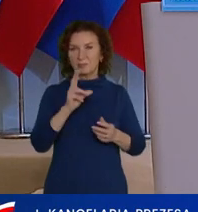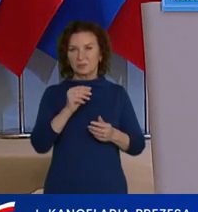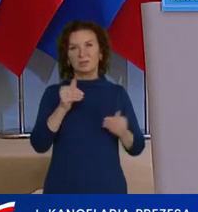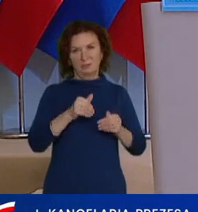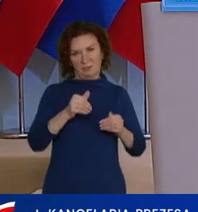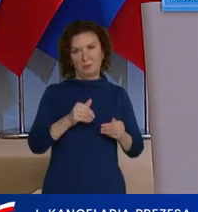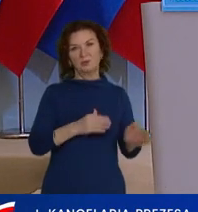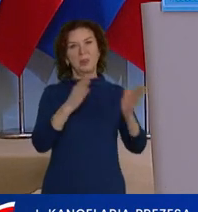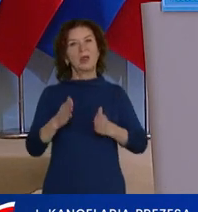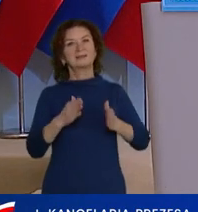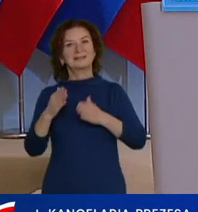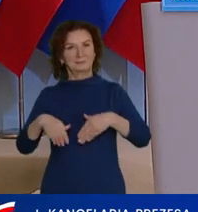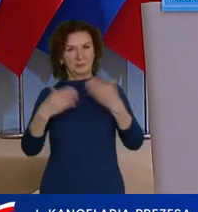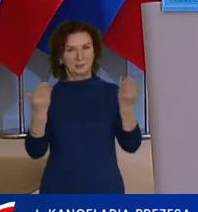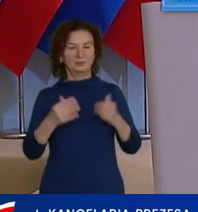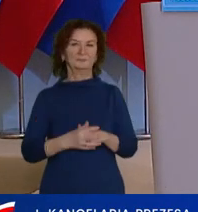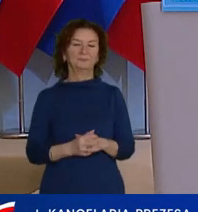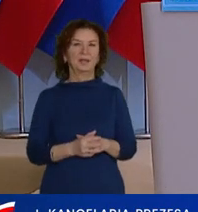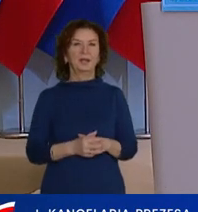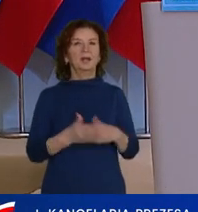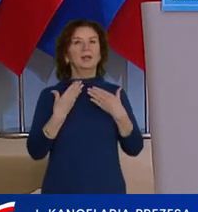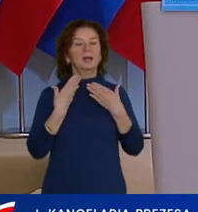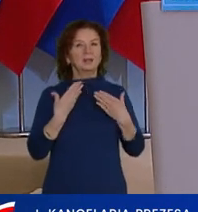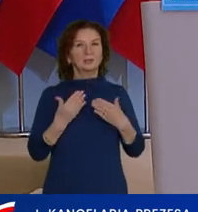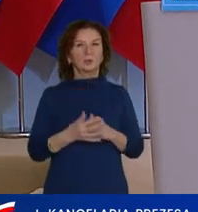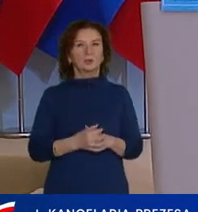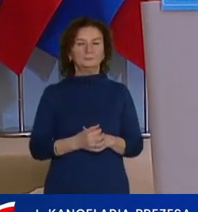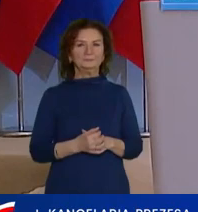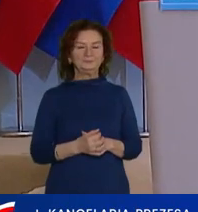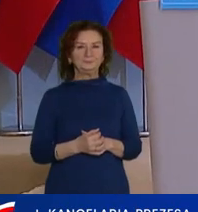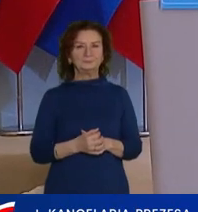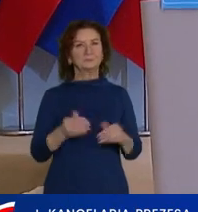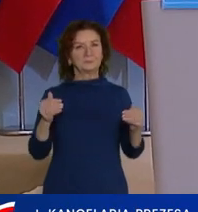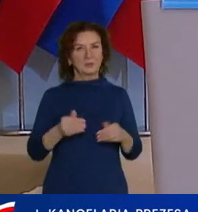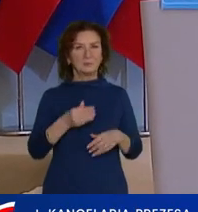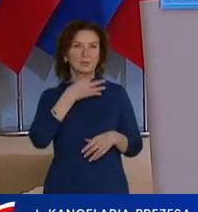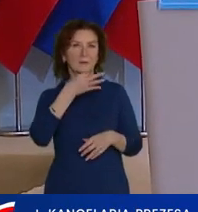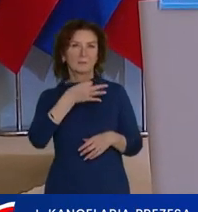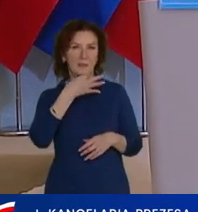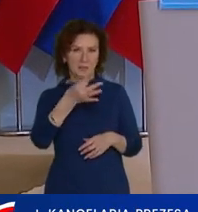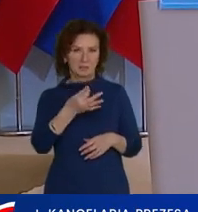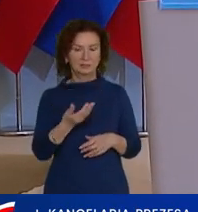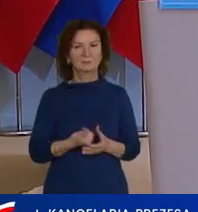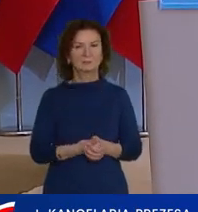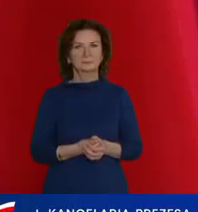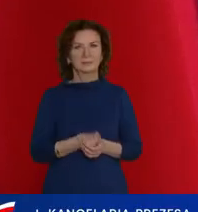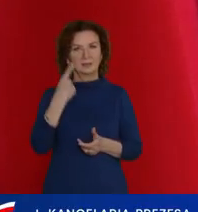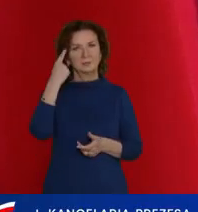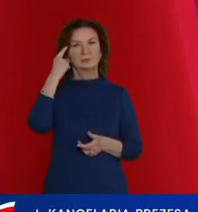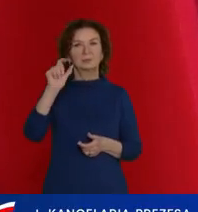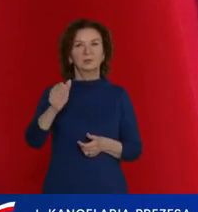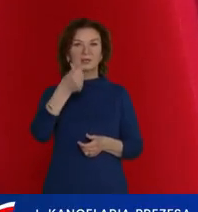dniach. Dziękuję bardzo, panie ministrze. Szanowni państwo, przechodzimy do zadawania pytań. Przypominam o zasadzie jednego pytania